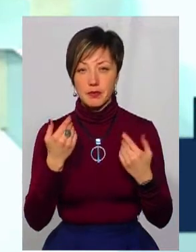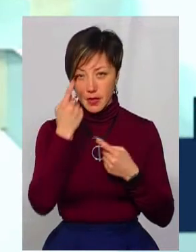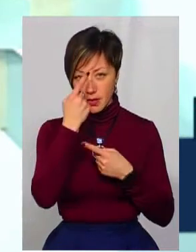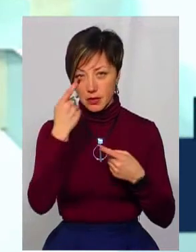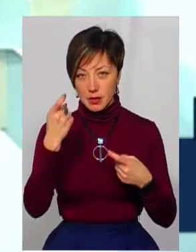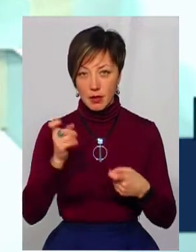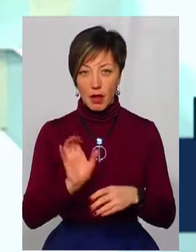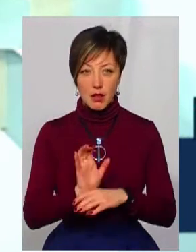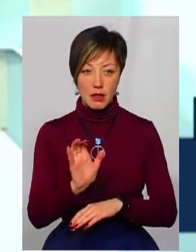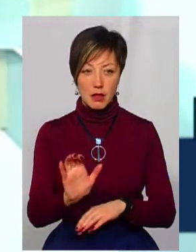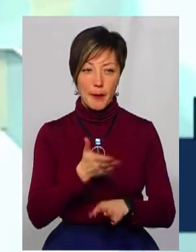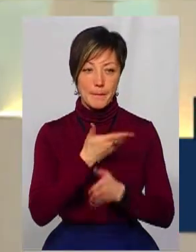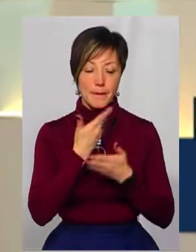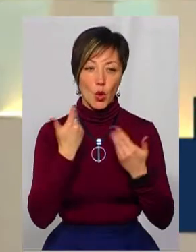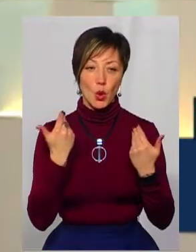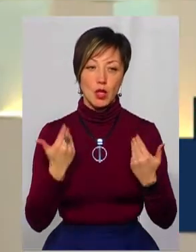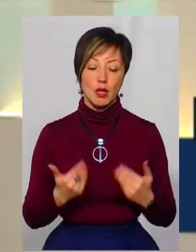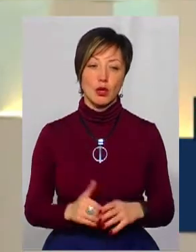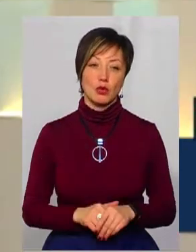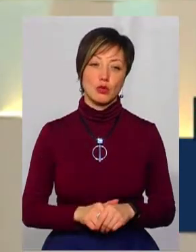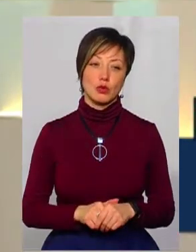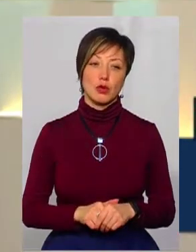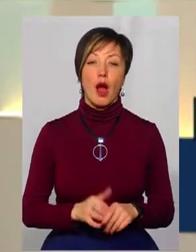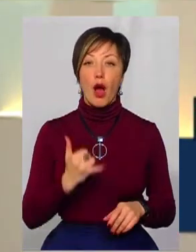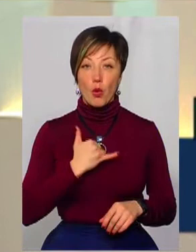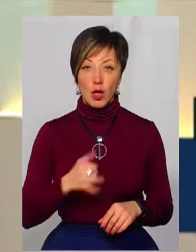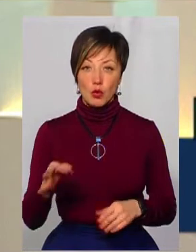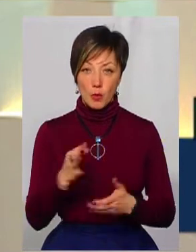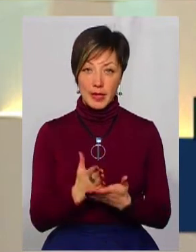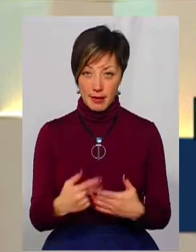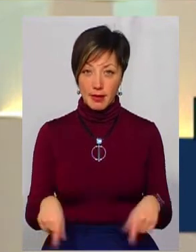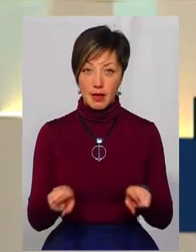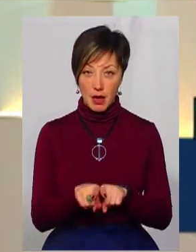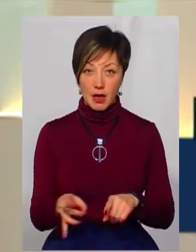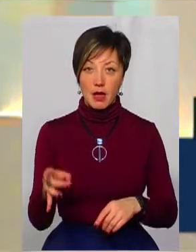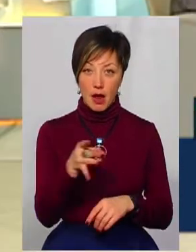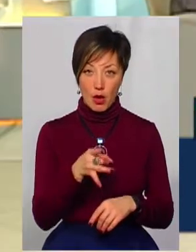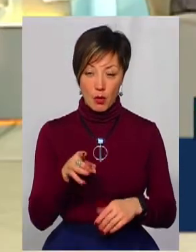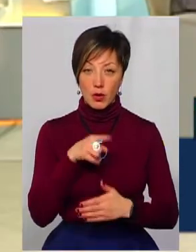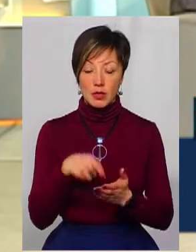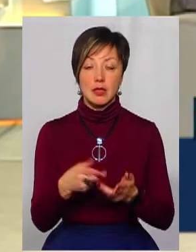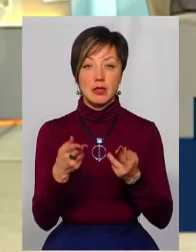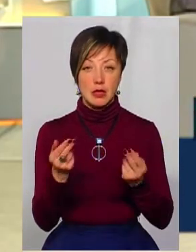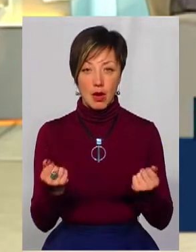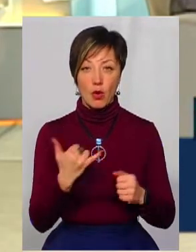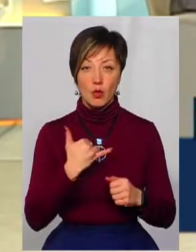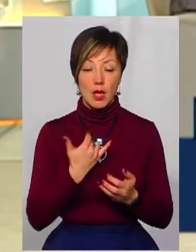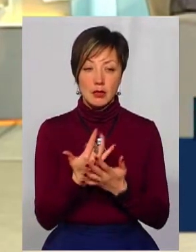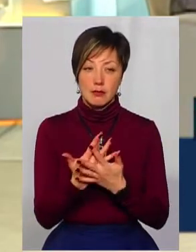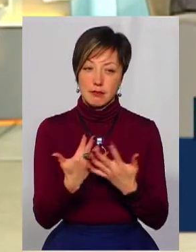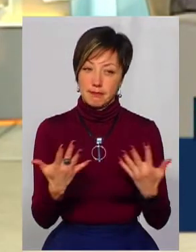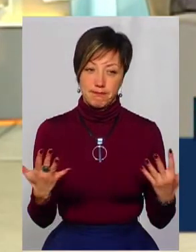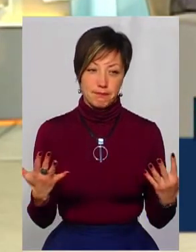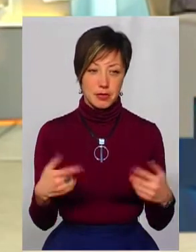не подають. Хочу уточнити, а у нашій області є такі райони? Да, в нас безліч